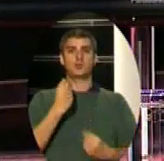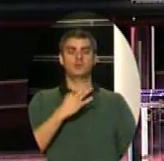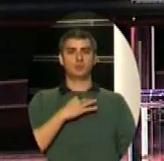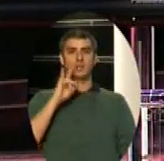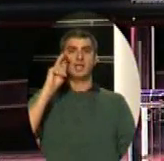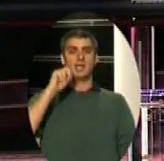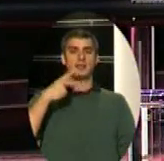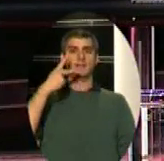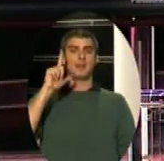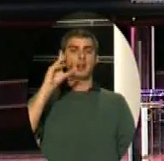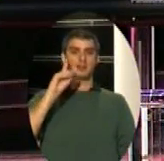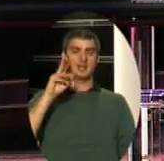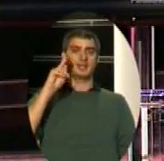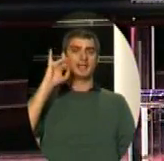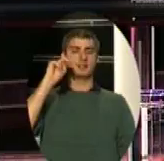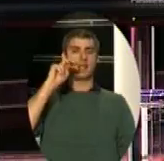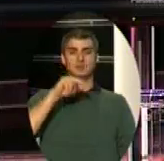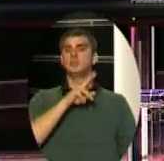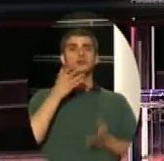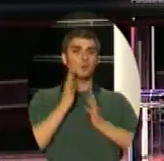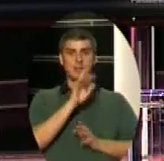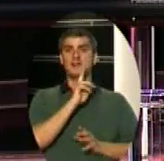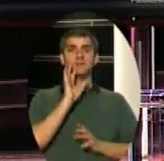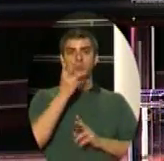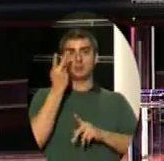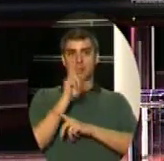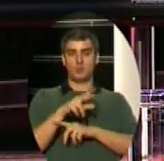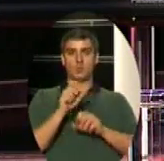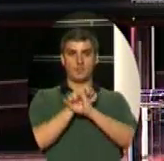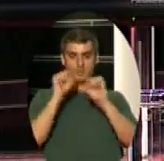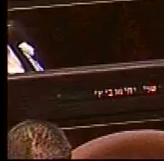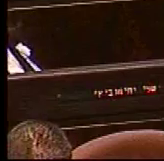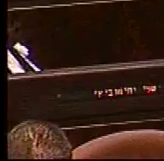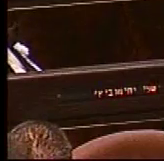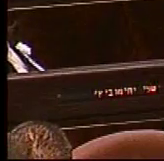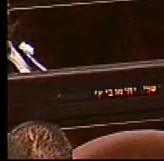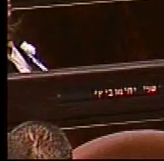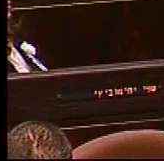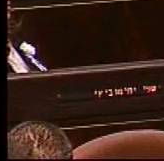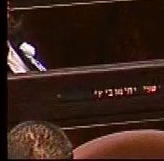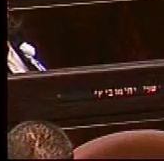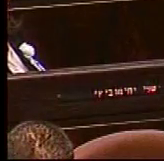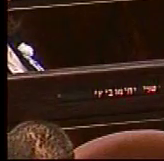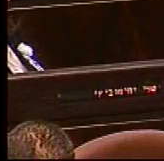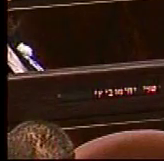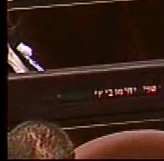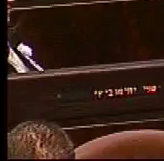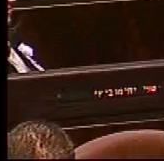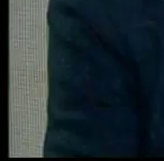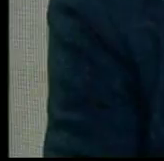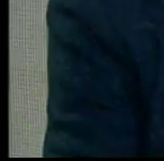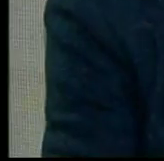חן פלד קינן, שאיבדה את ביתה ואימא שלה בפיגוע. ומשם אני ממשיכה. לא כולם רוצים לספר על מה הם